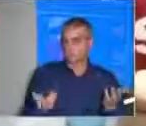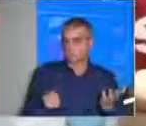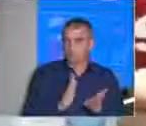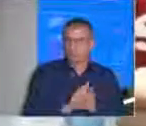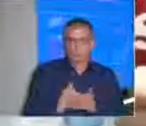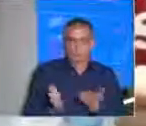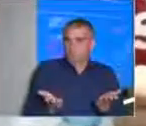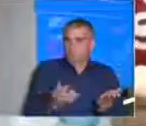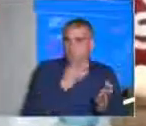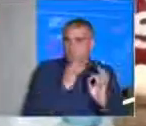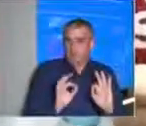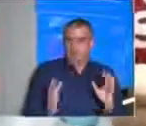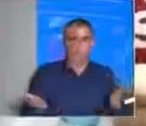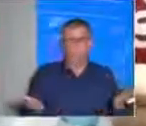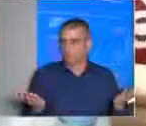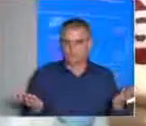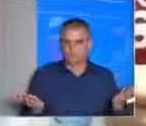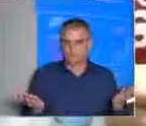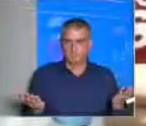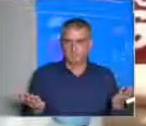wymusić to, żebyśmy wypłacali